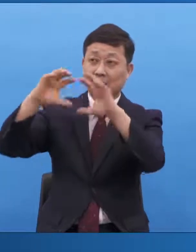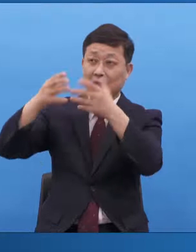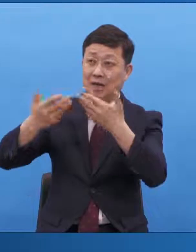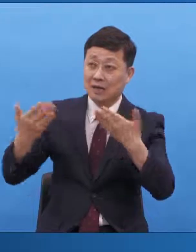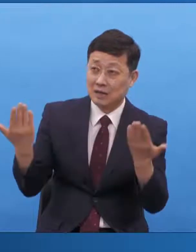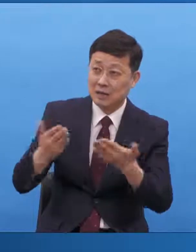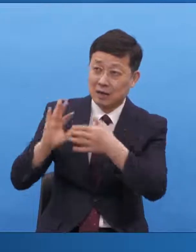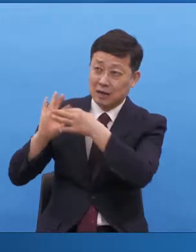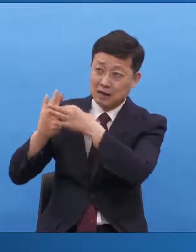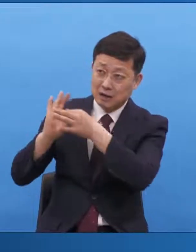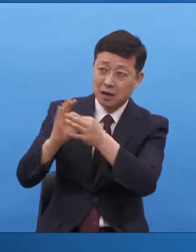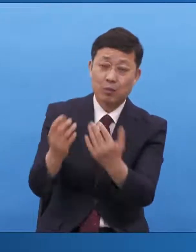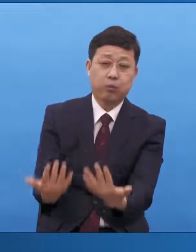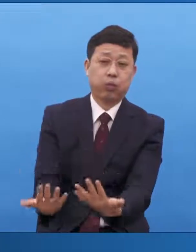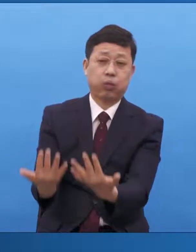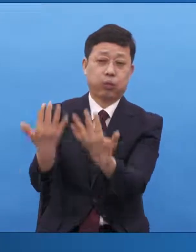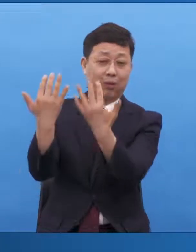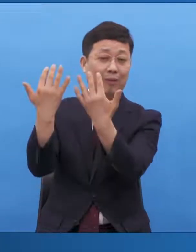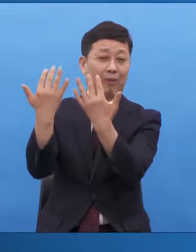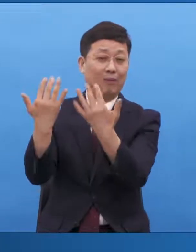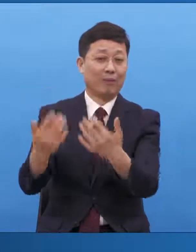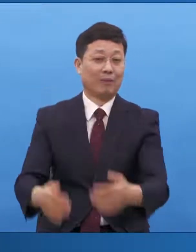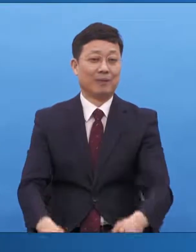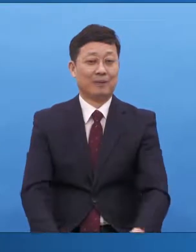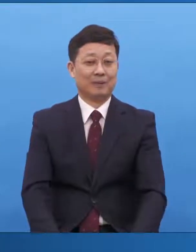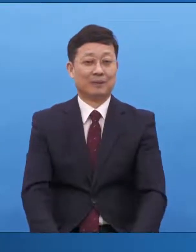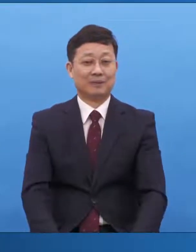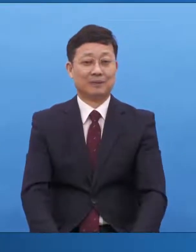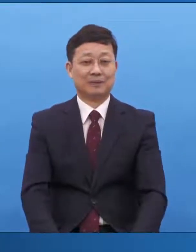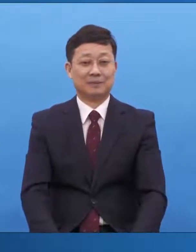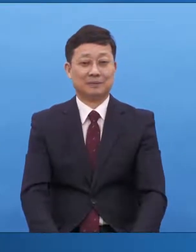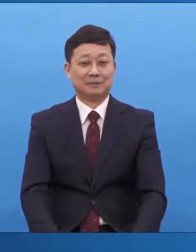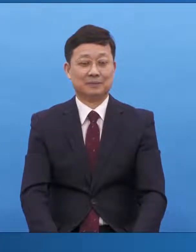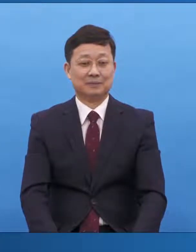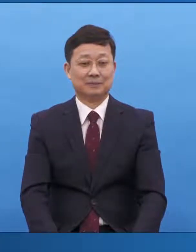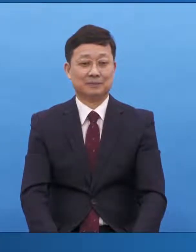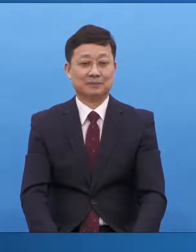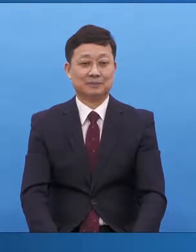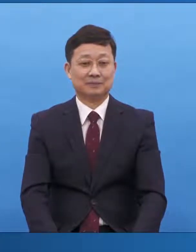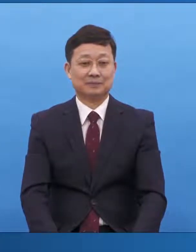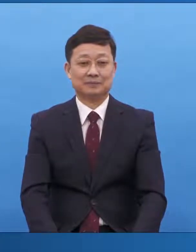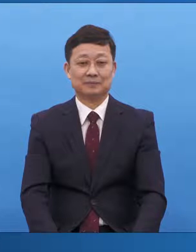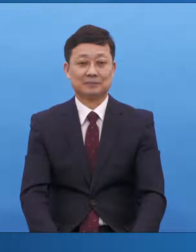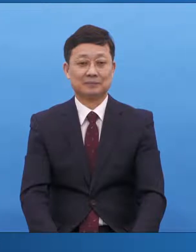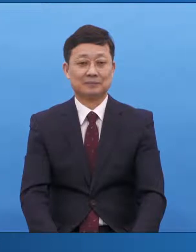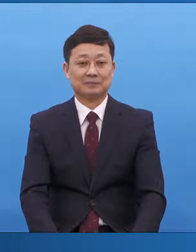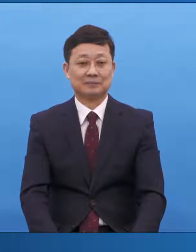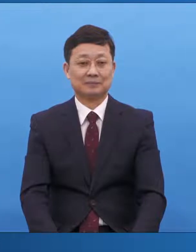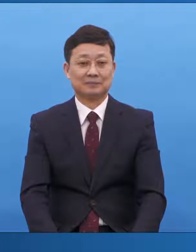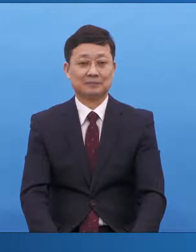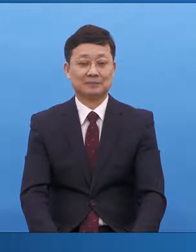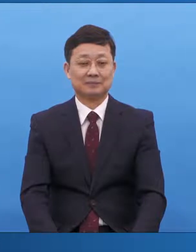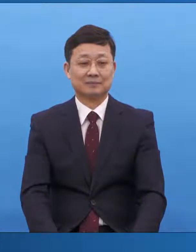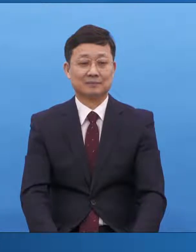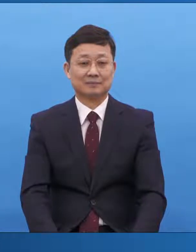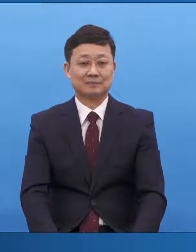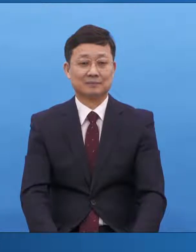일이 벌어집니까? At this time, the things pertaining to God's kingdom continue to arise, and what happens? 완전히